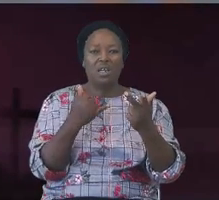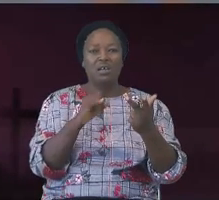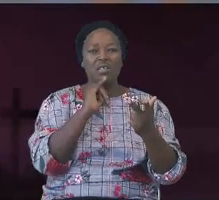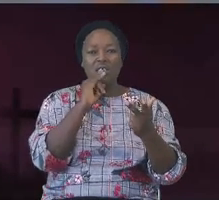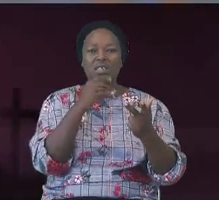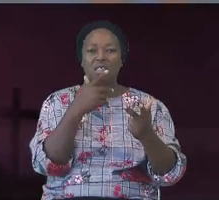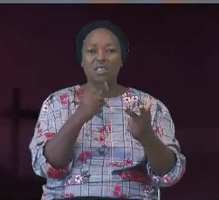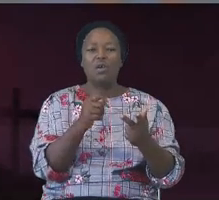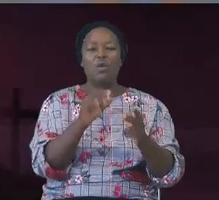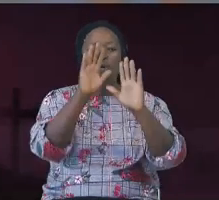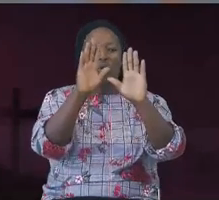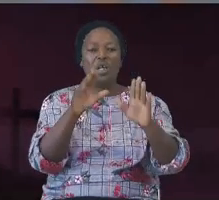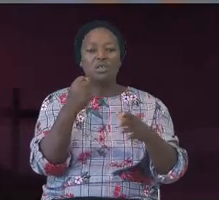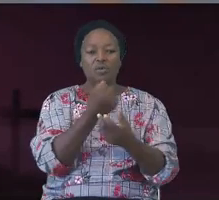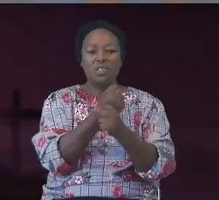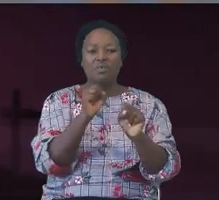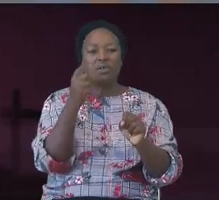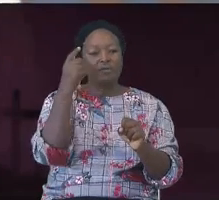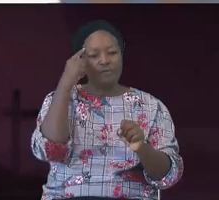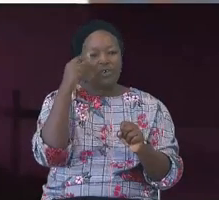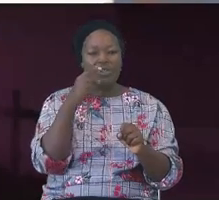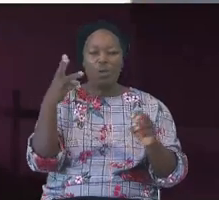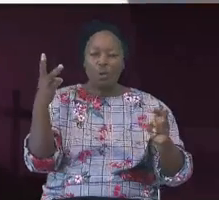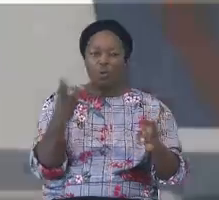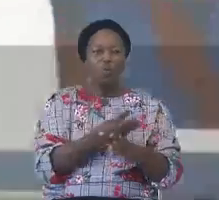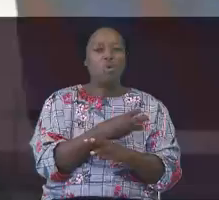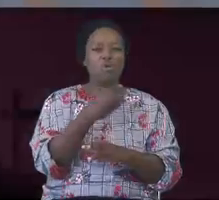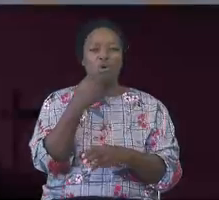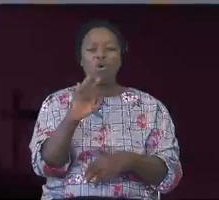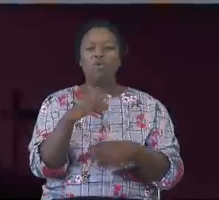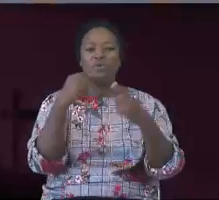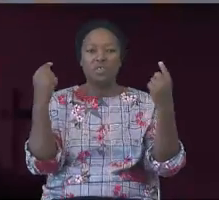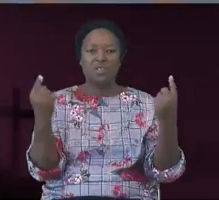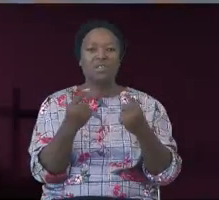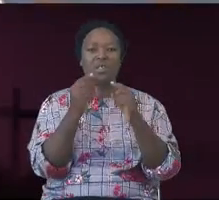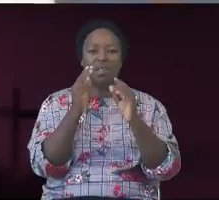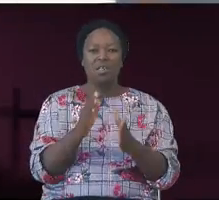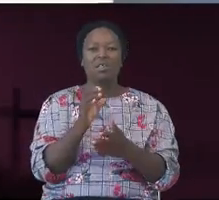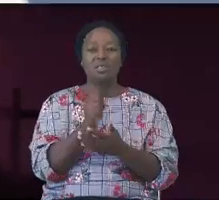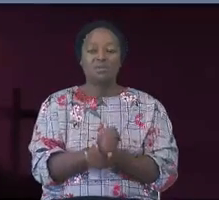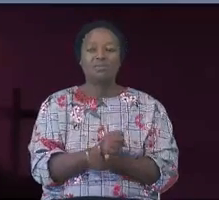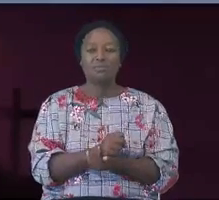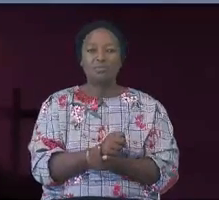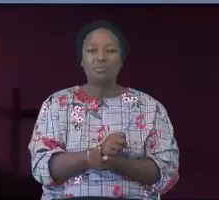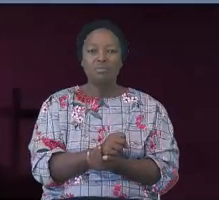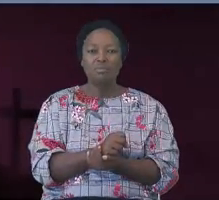les moqueurs. Troisièmement, maintenant, la merveille du salut pour le